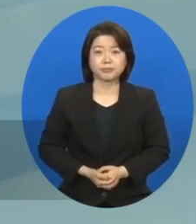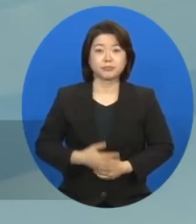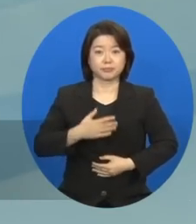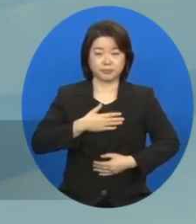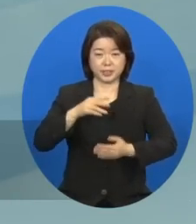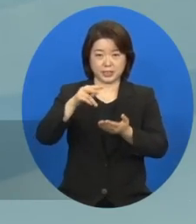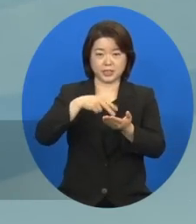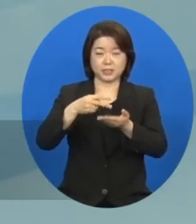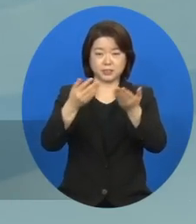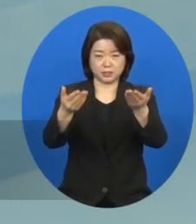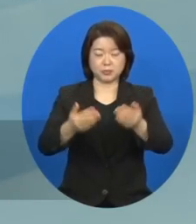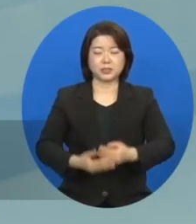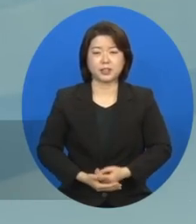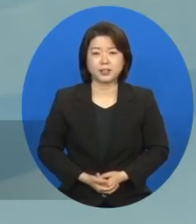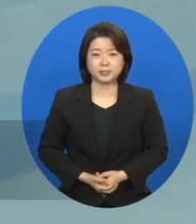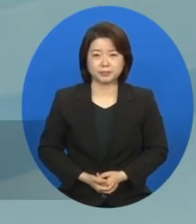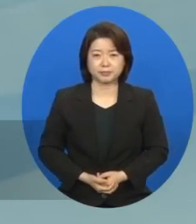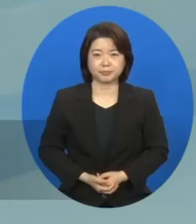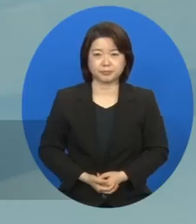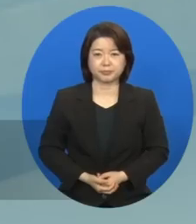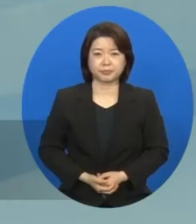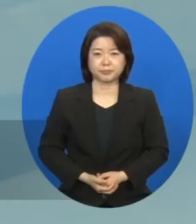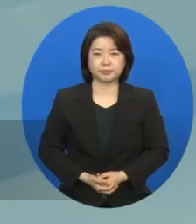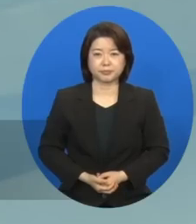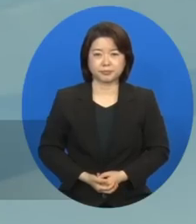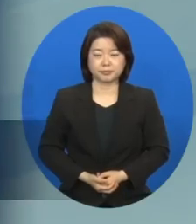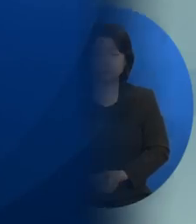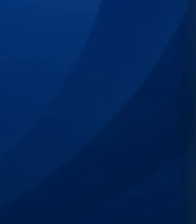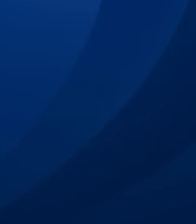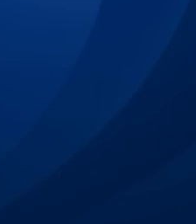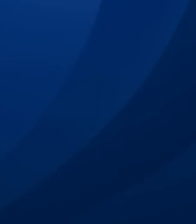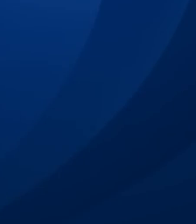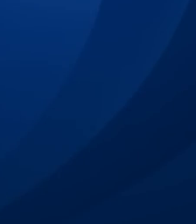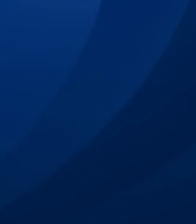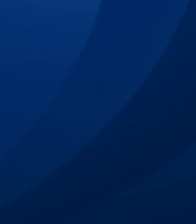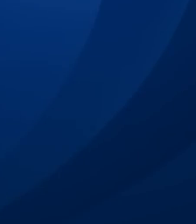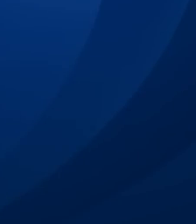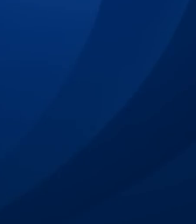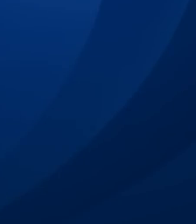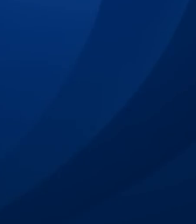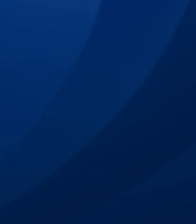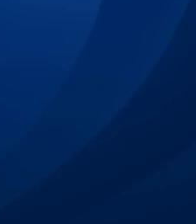제가 대신 읽도록 하겠습니다. 1절부터 읽겠습니다.